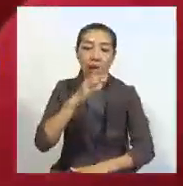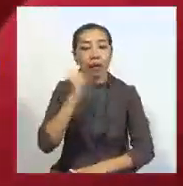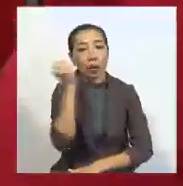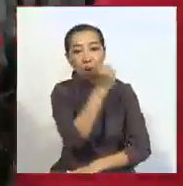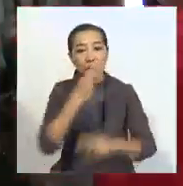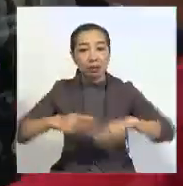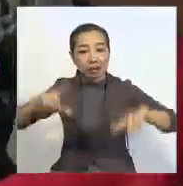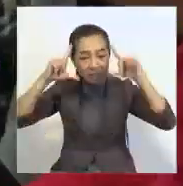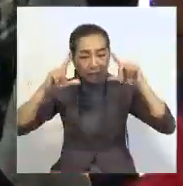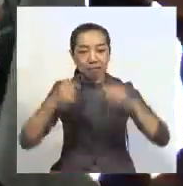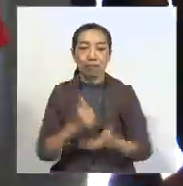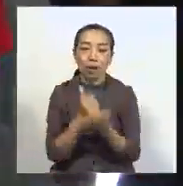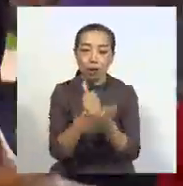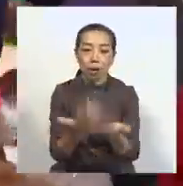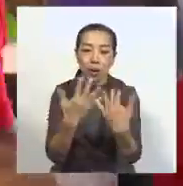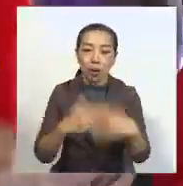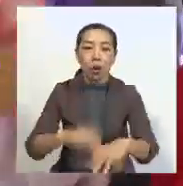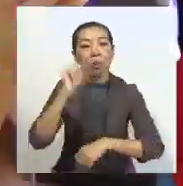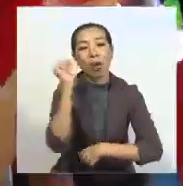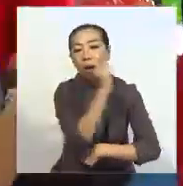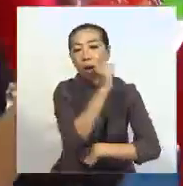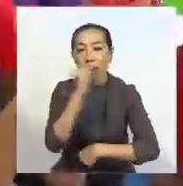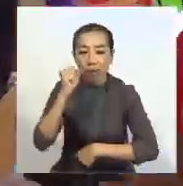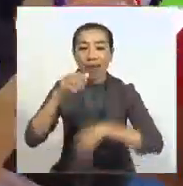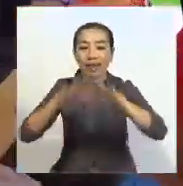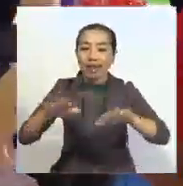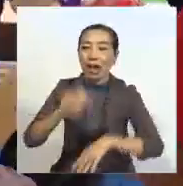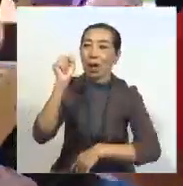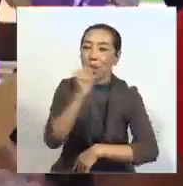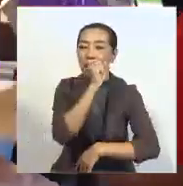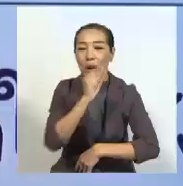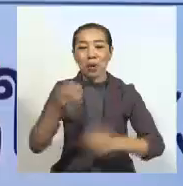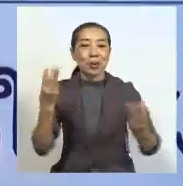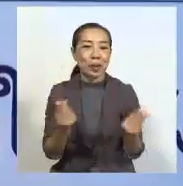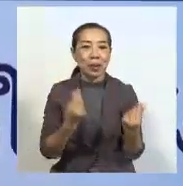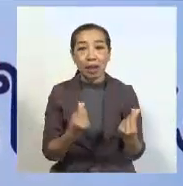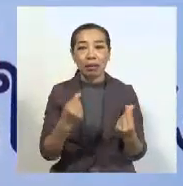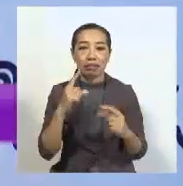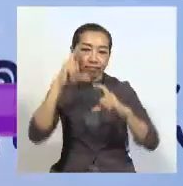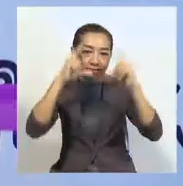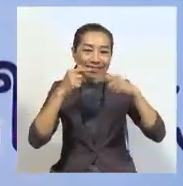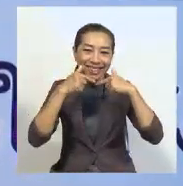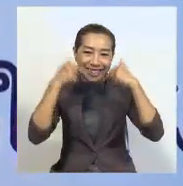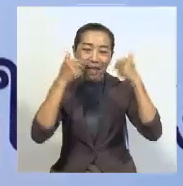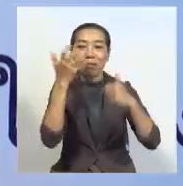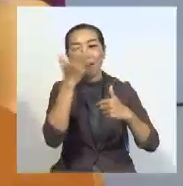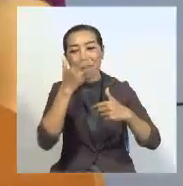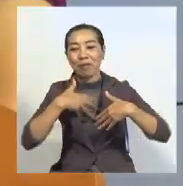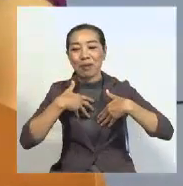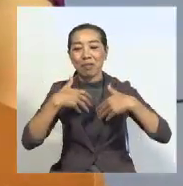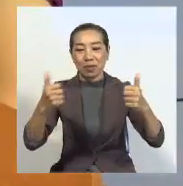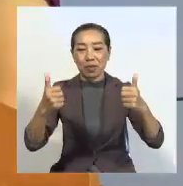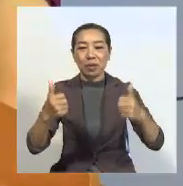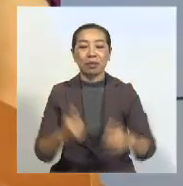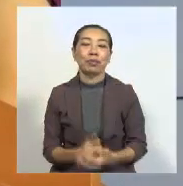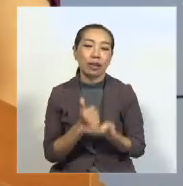างสีสันซึ่งเด็กๆต่างออกมาเต้นแล้วร้องเพลงตามกันด้วยความสนุกสนานมีรอยยิ้มเสียงหัวเราะเต็มไปด้วยความสุขที่ทุกคน